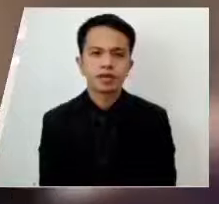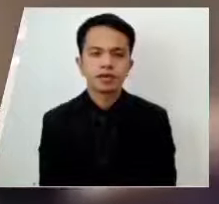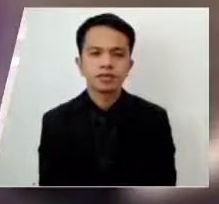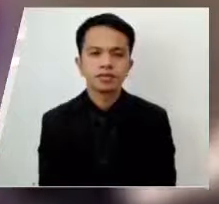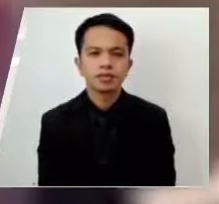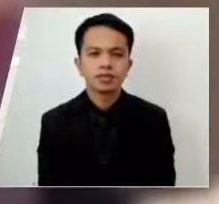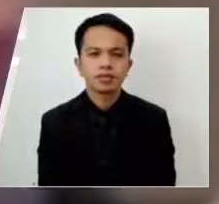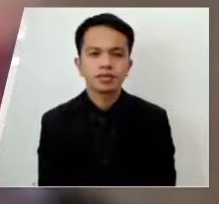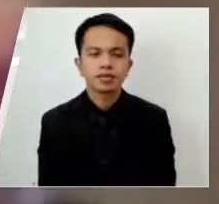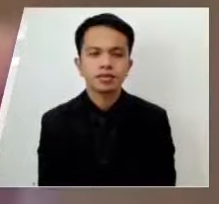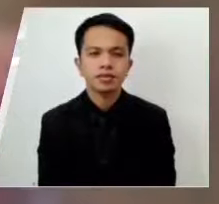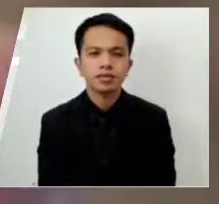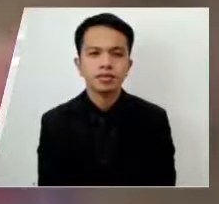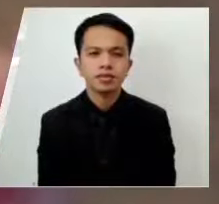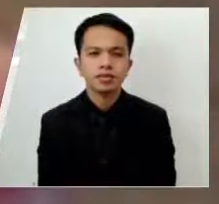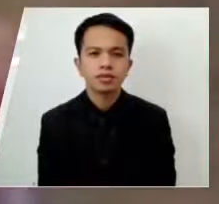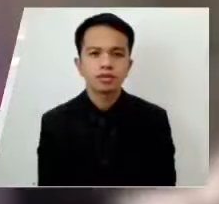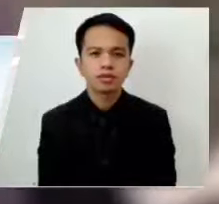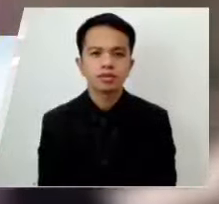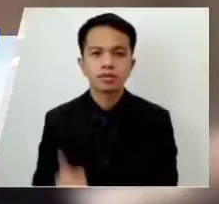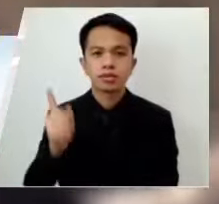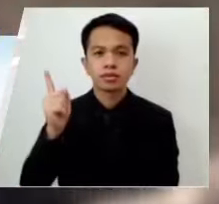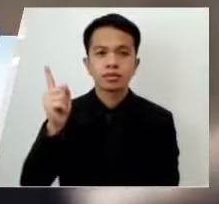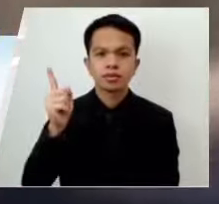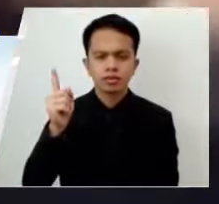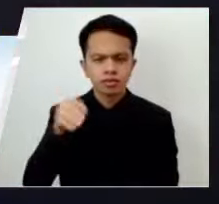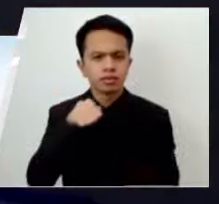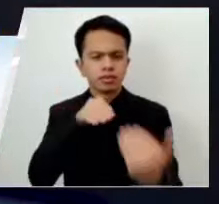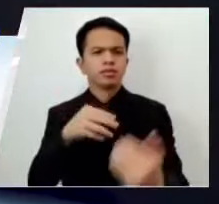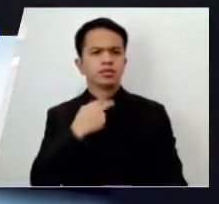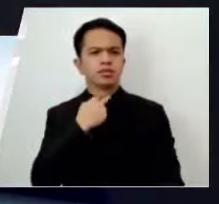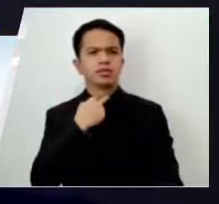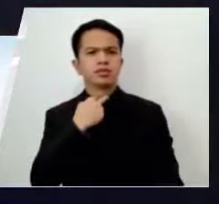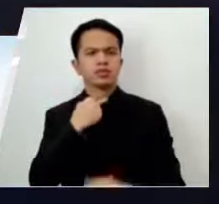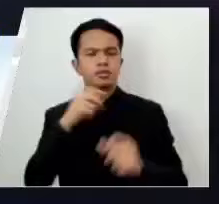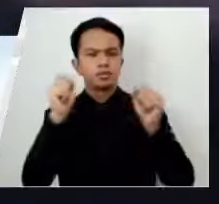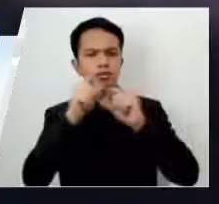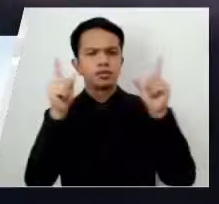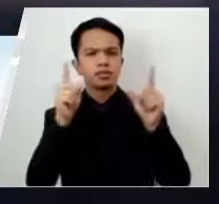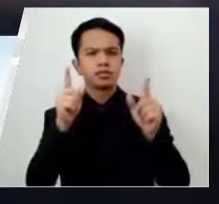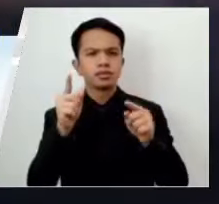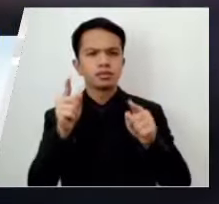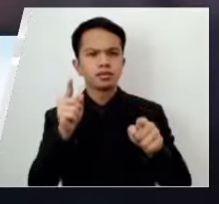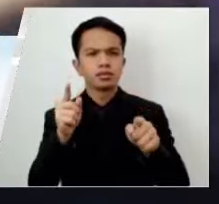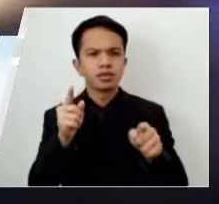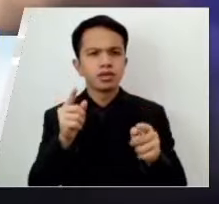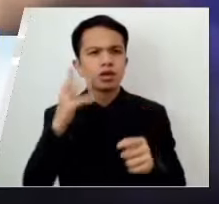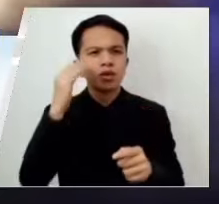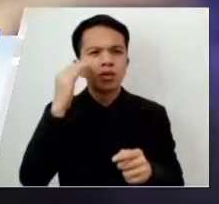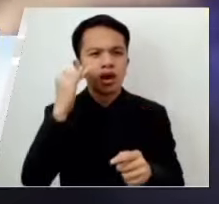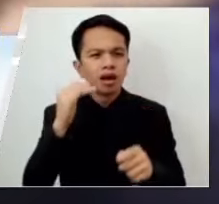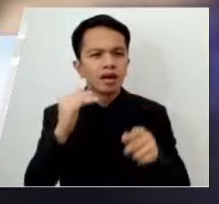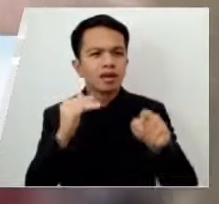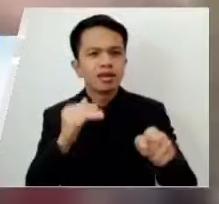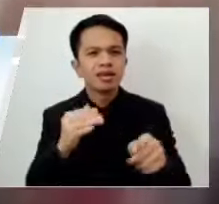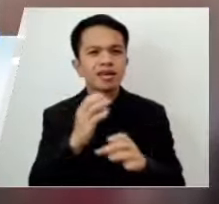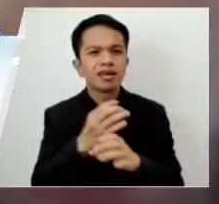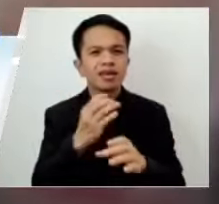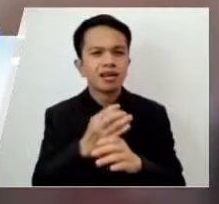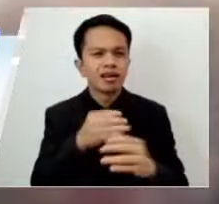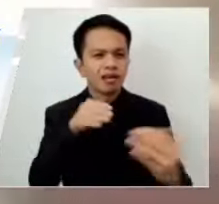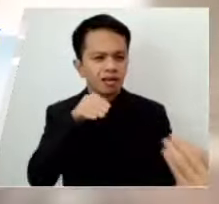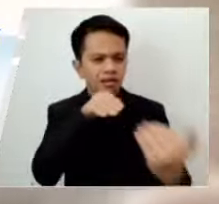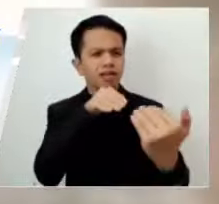Naku, counterflow to, counterflow. Nabulaga ang mga sakay ng bus na ito dahil sa sasakyang nag-counterflow. Bakit